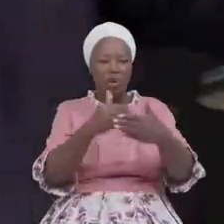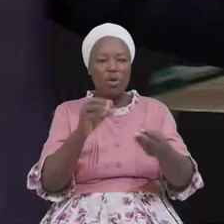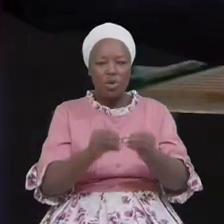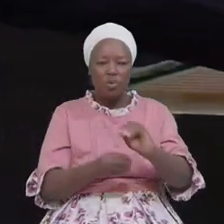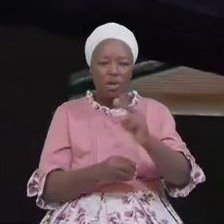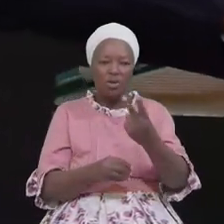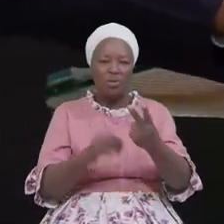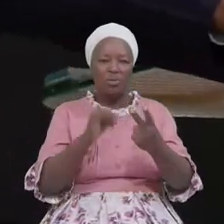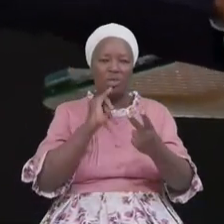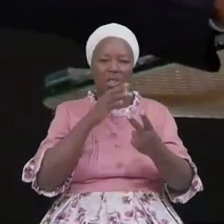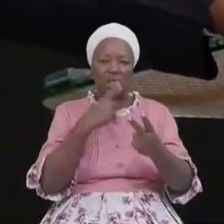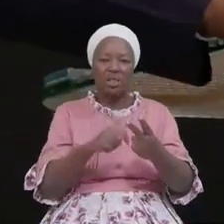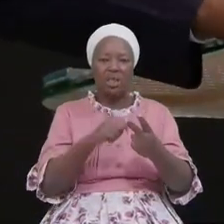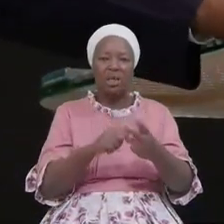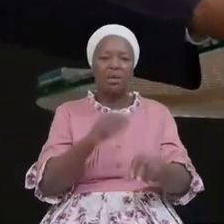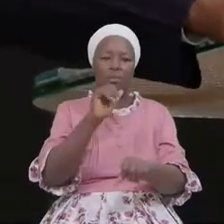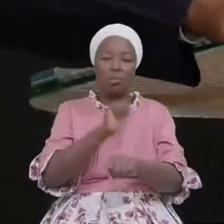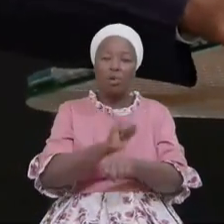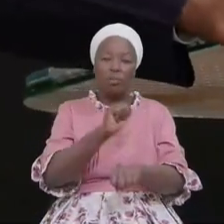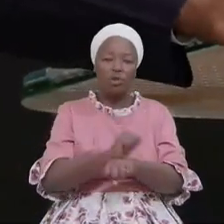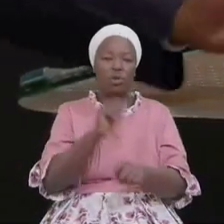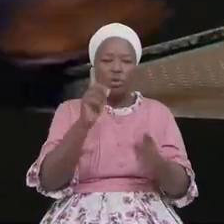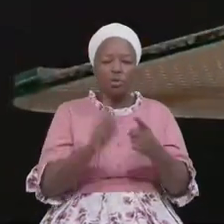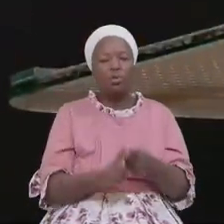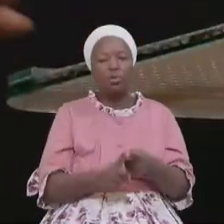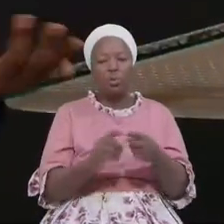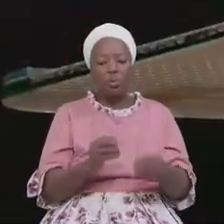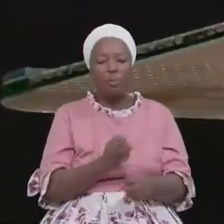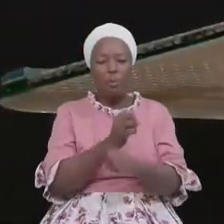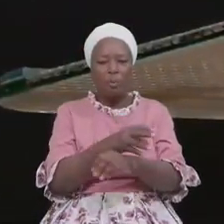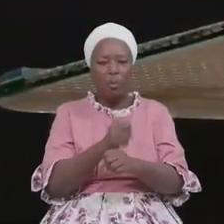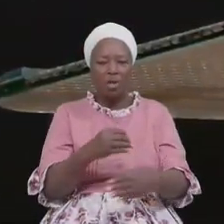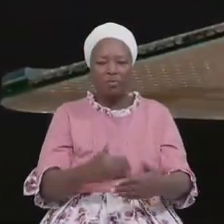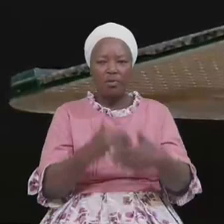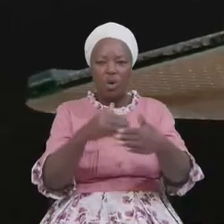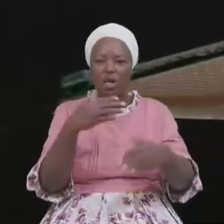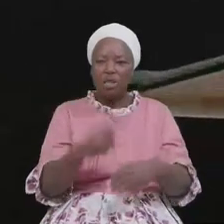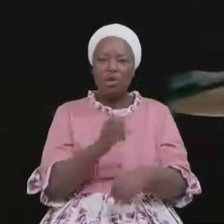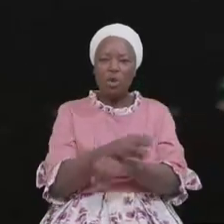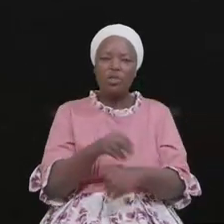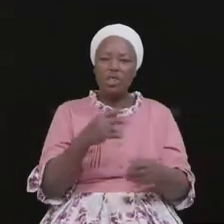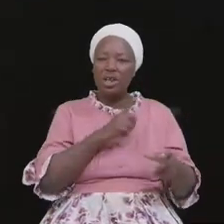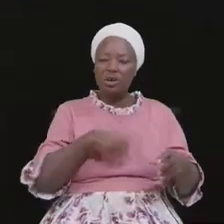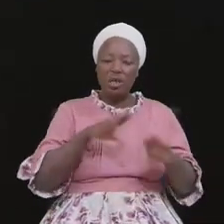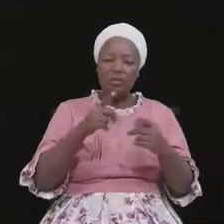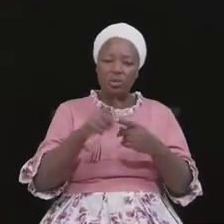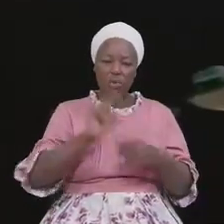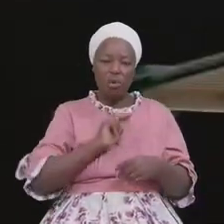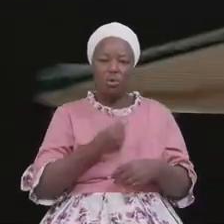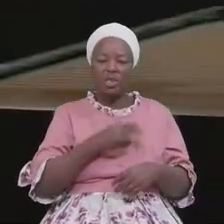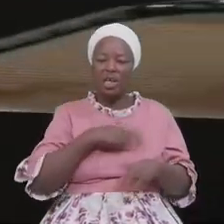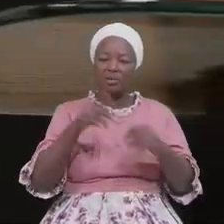marcher, d'avancer. Deuxièmement, la commission d'aller de l'avant, la commission que Dieu leur avait donnée, qu'il nous donne également